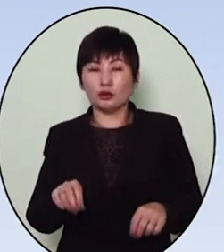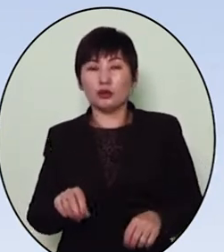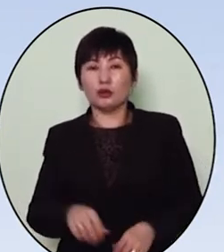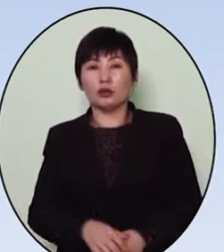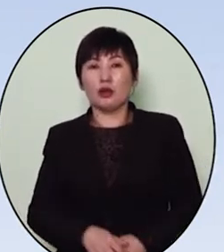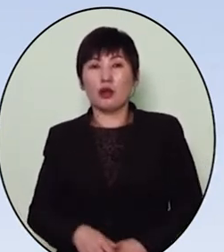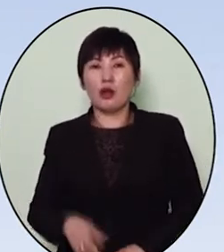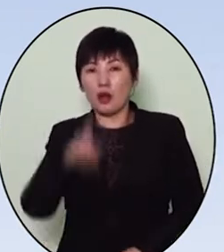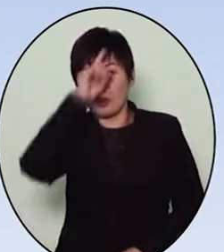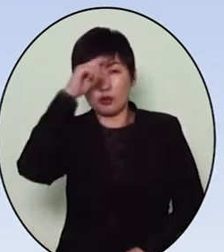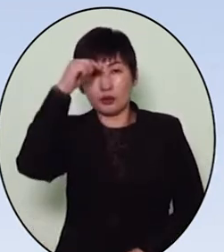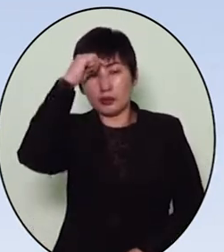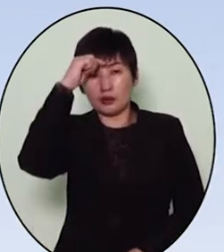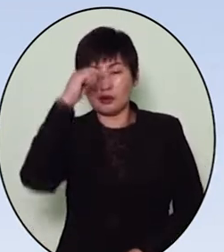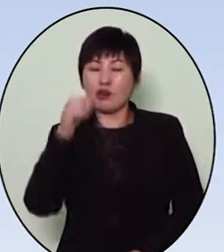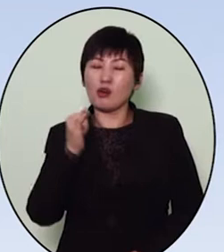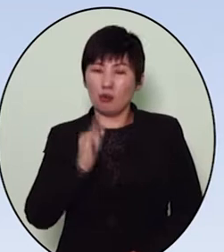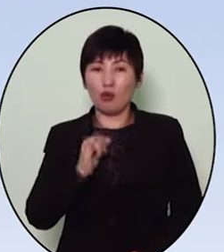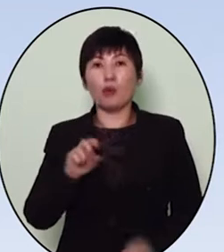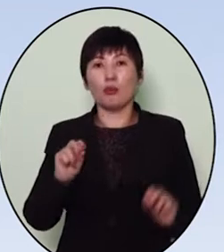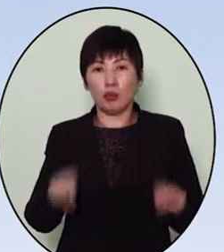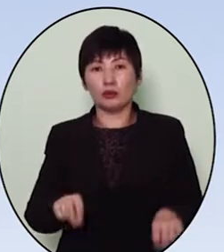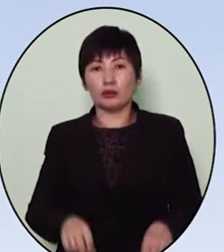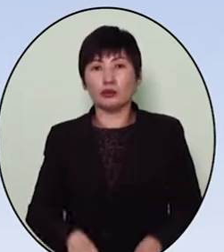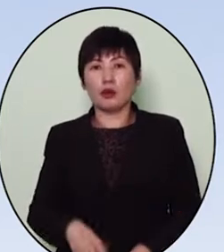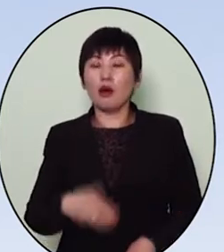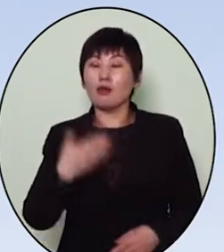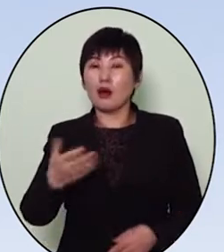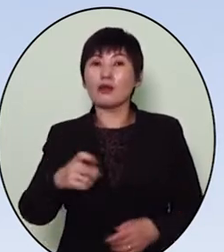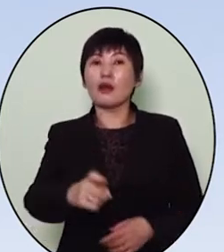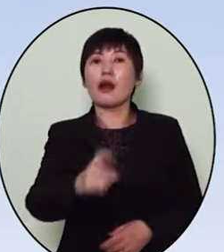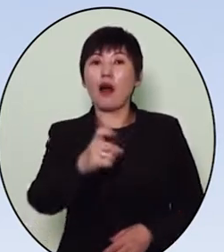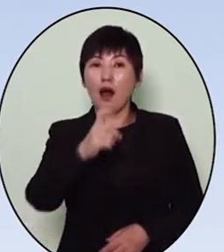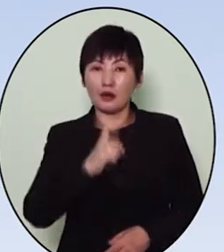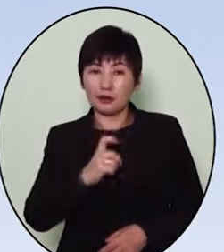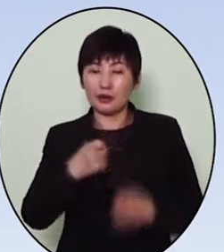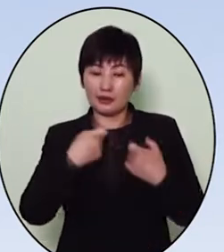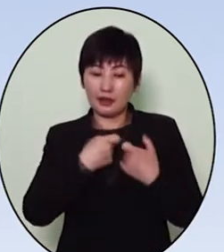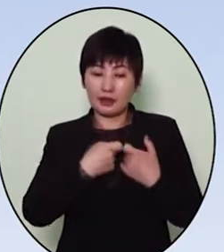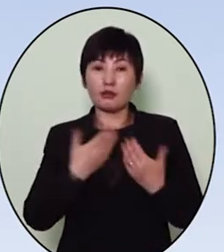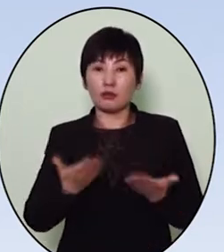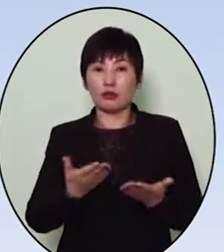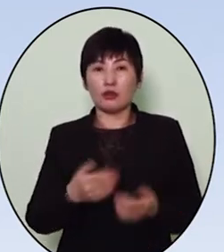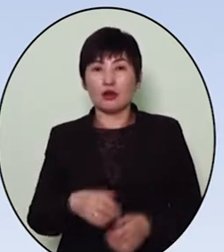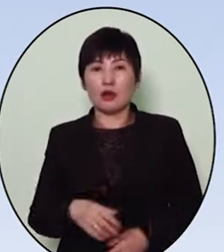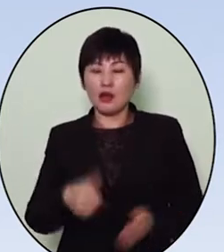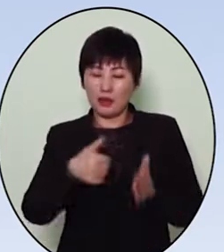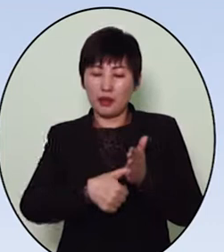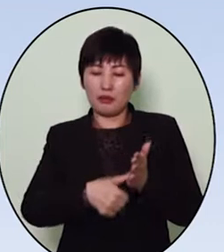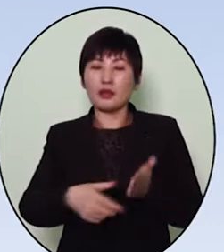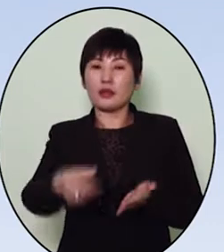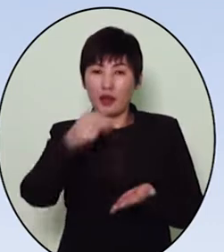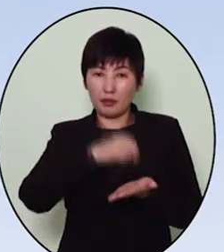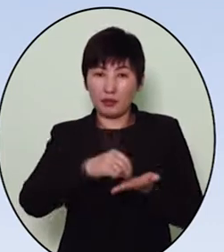Ул маар эрүүл мэндийг муутгадаг. Та нарын хариулттай таарч байна. Таарч байгаа бол